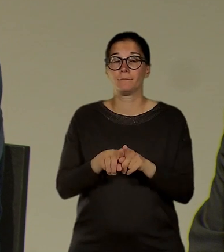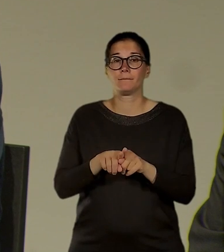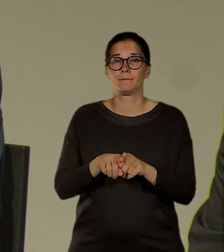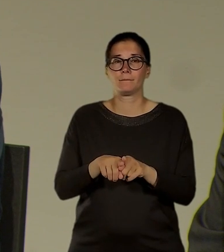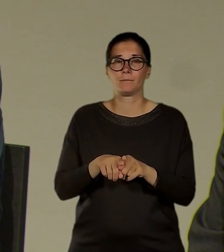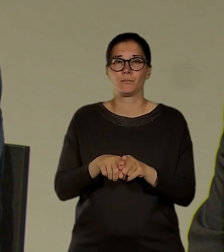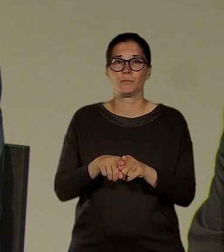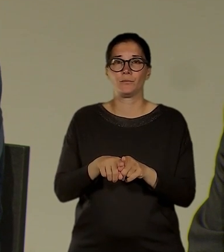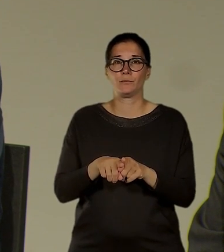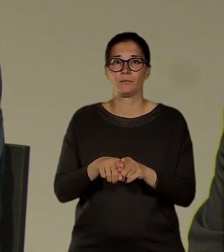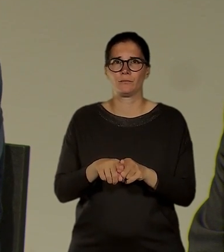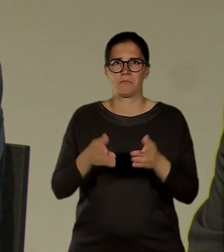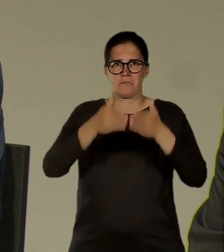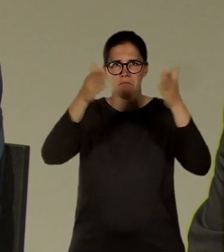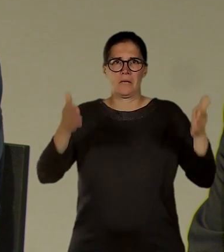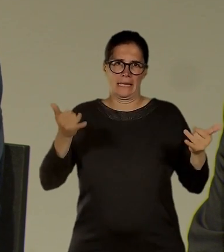využití vlastně té haly